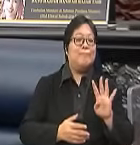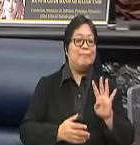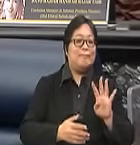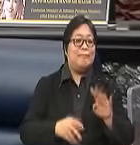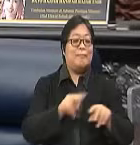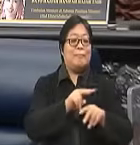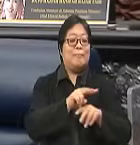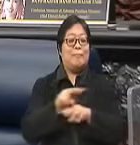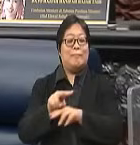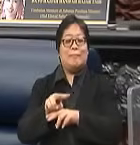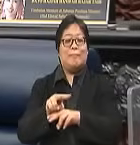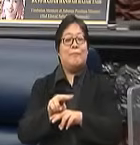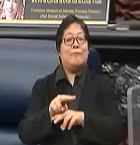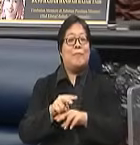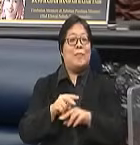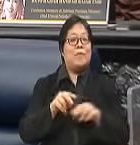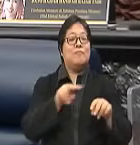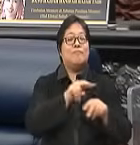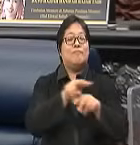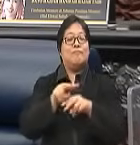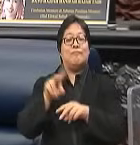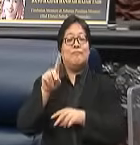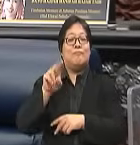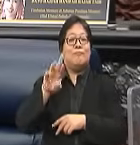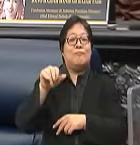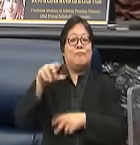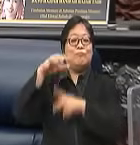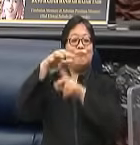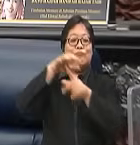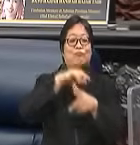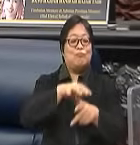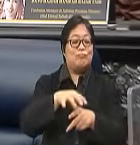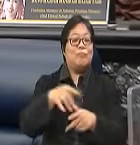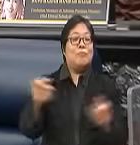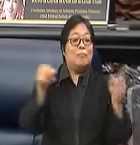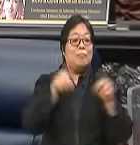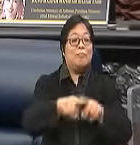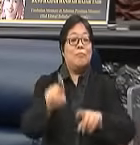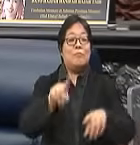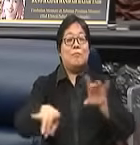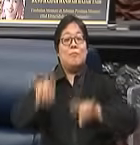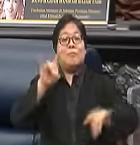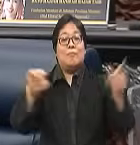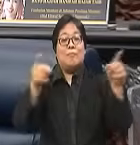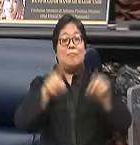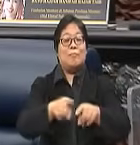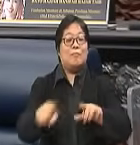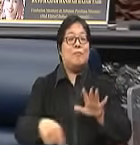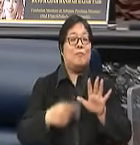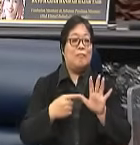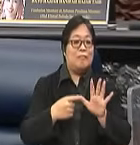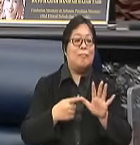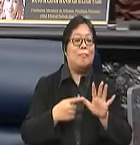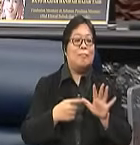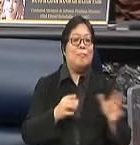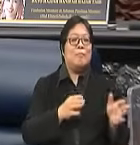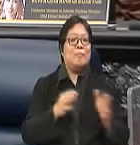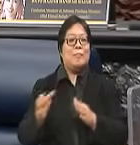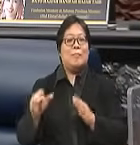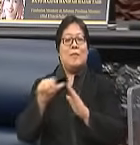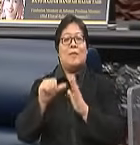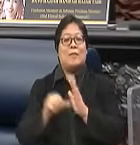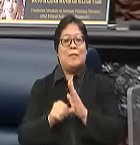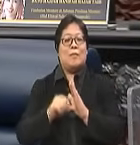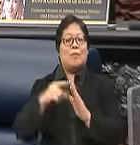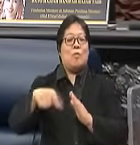pemantauan melalui rondaan dan Drone pada kawasan-kawasan yang dikesan Hai dan kelima pindahan kepada